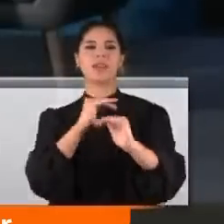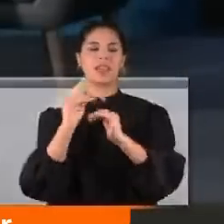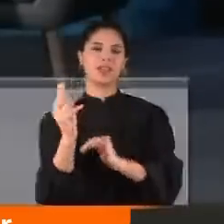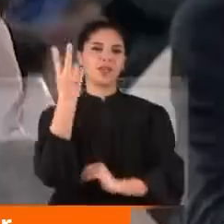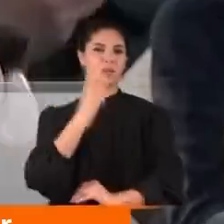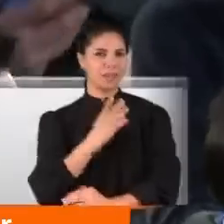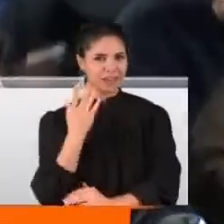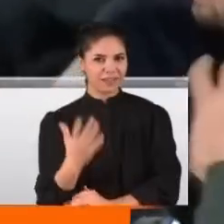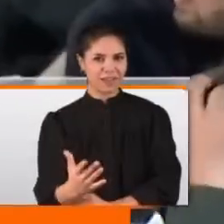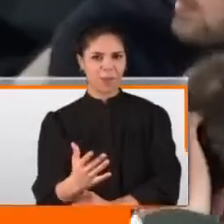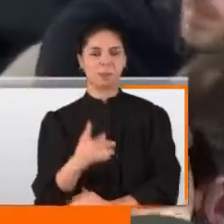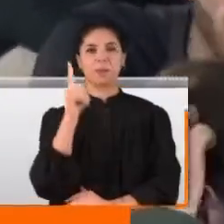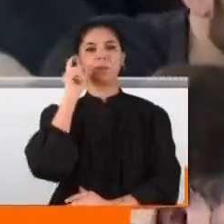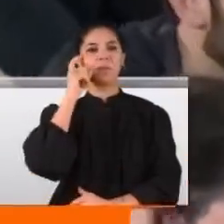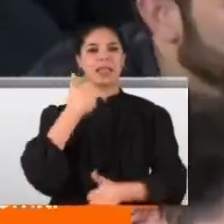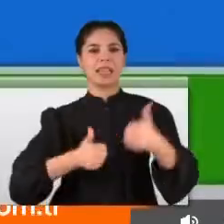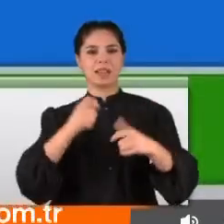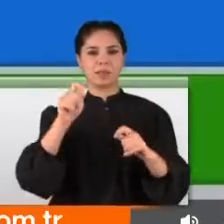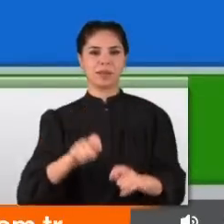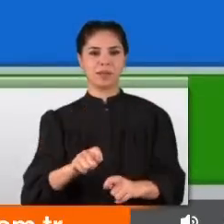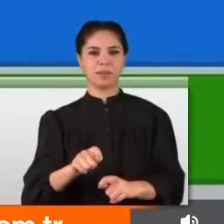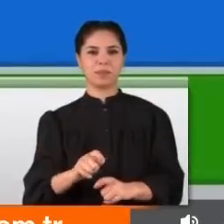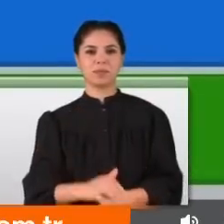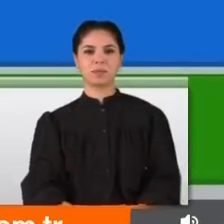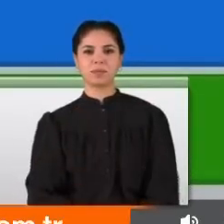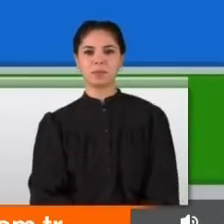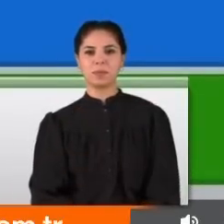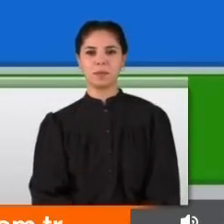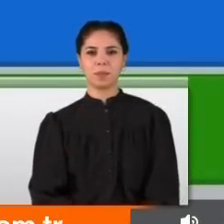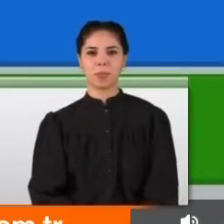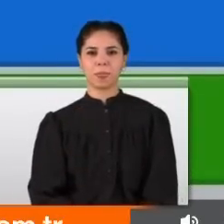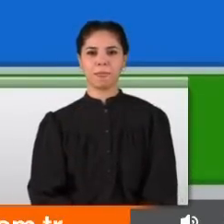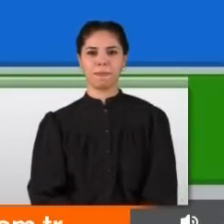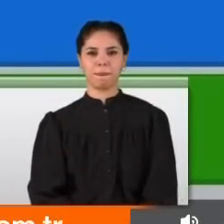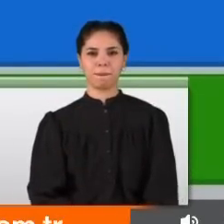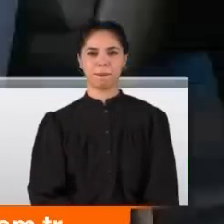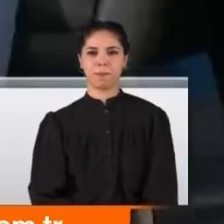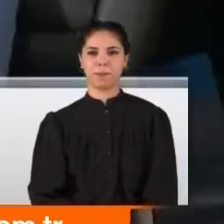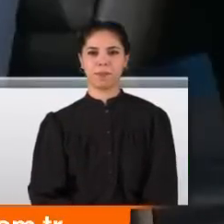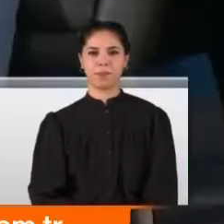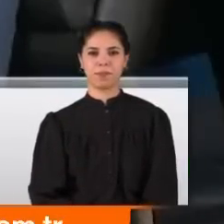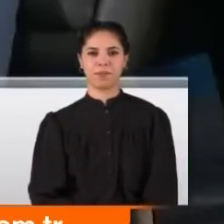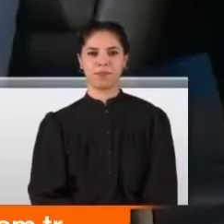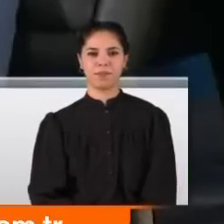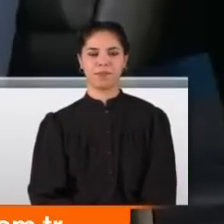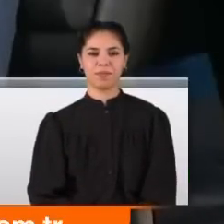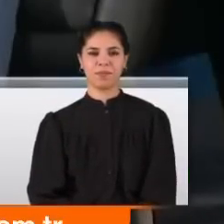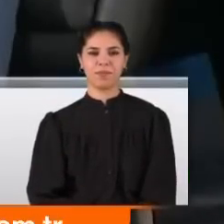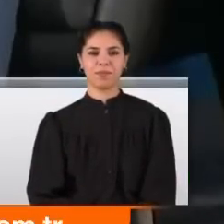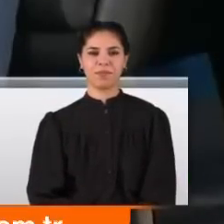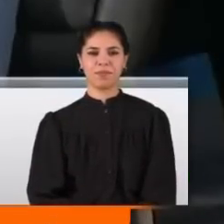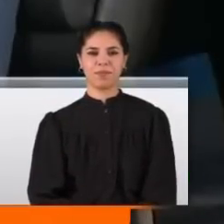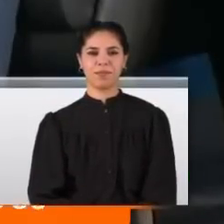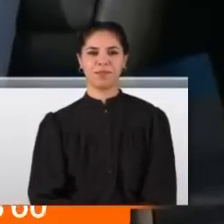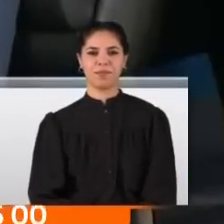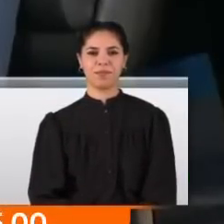sürpriz bekliyordu. Bir bilgi yarışması yapıldı. İyi bir forvet oyuncusu olan Cumhurbaşkanımız Recep Tayyip Erdoğan kaç seçim